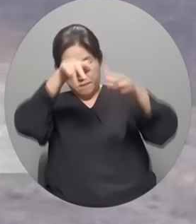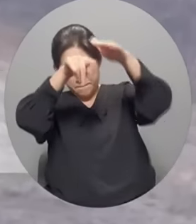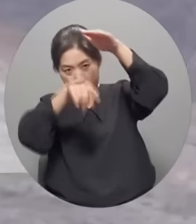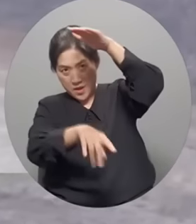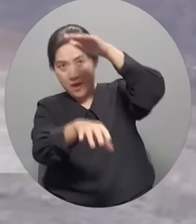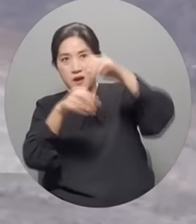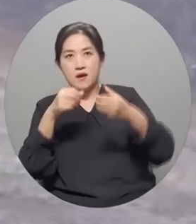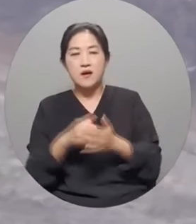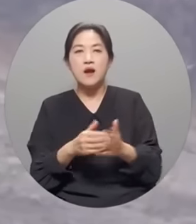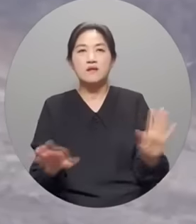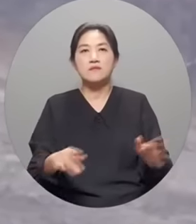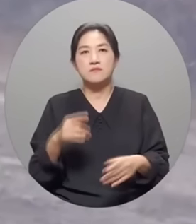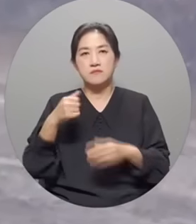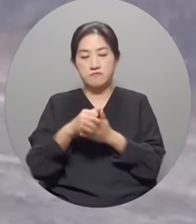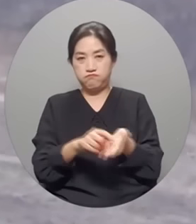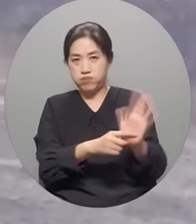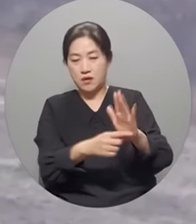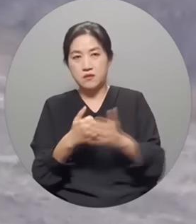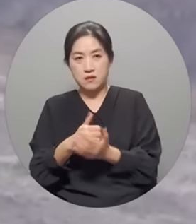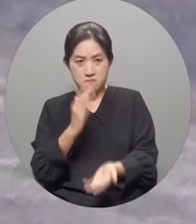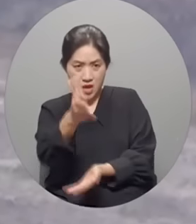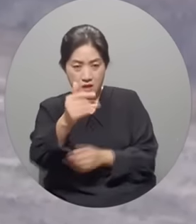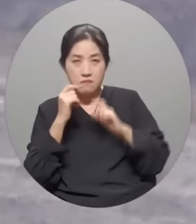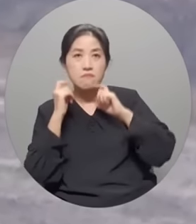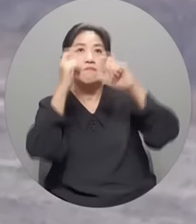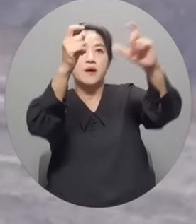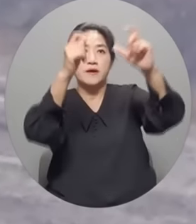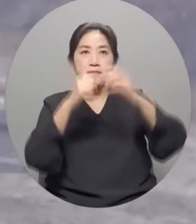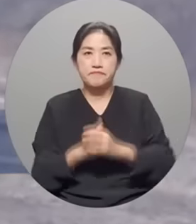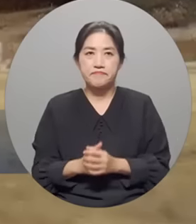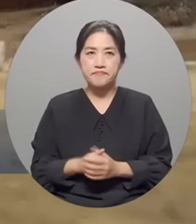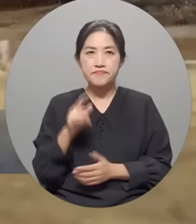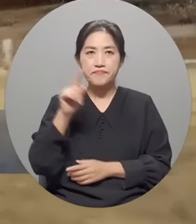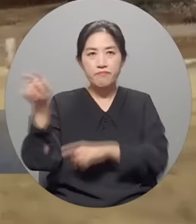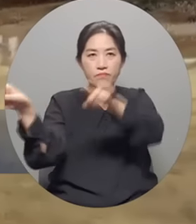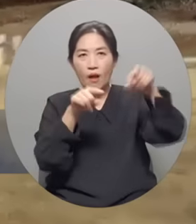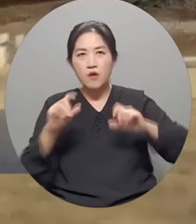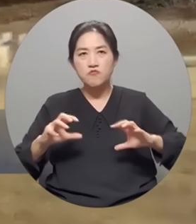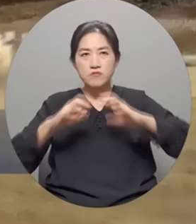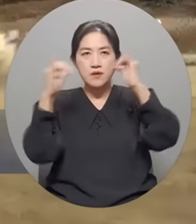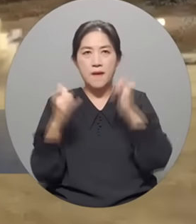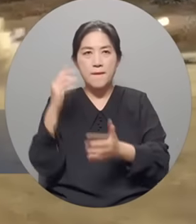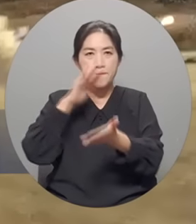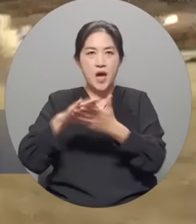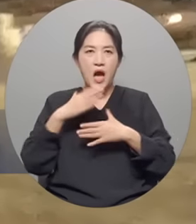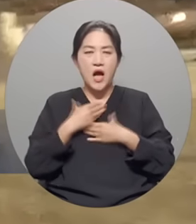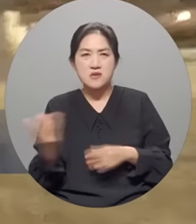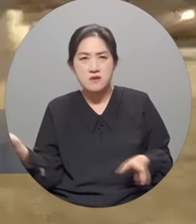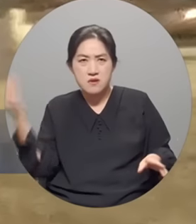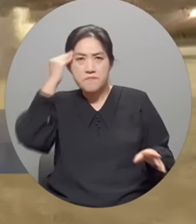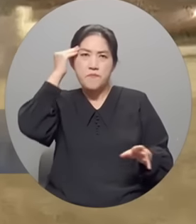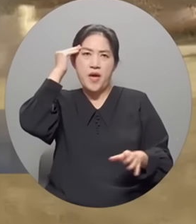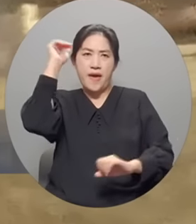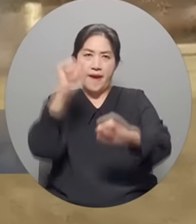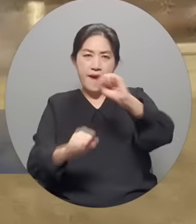공개하고 대북 경고 성명도 발표했습니다. 한반도와 국제사회의 평화와